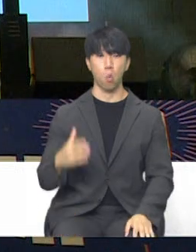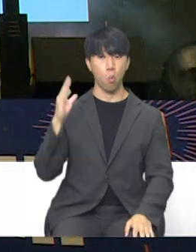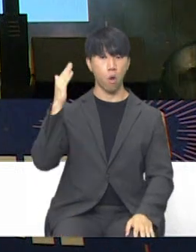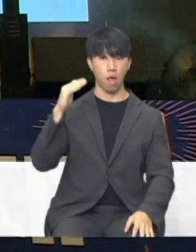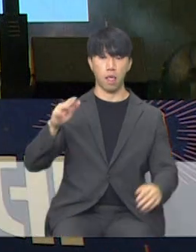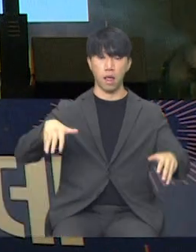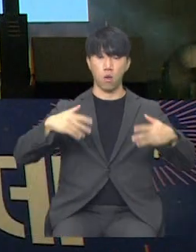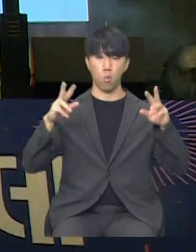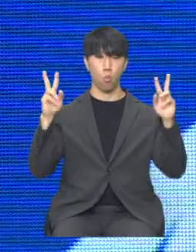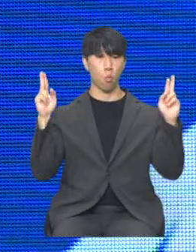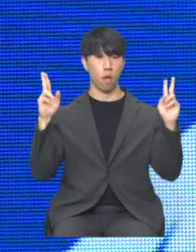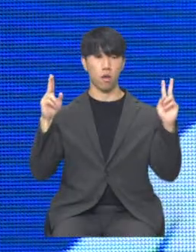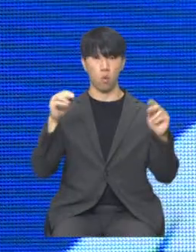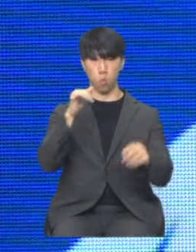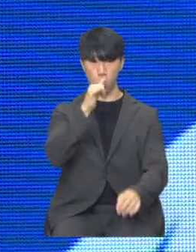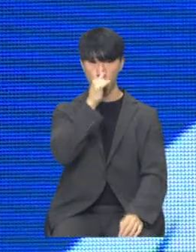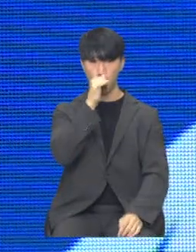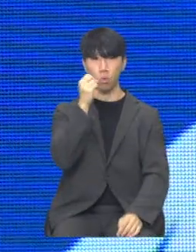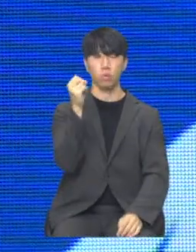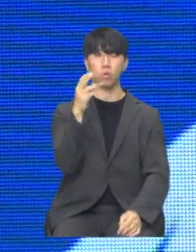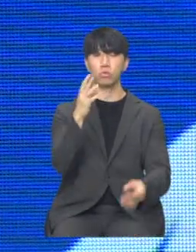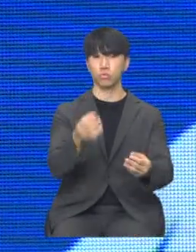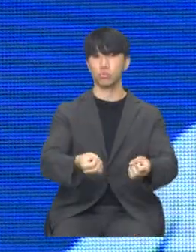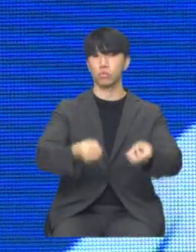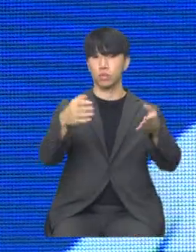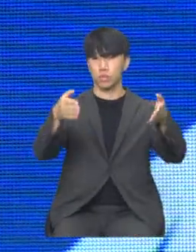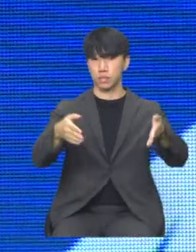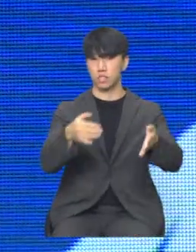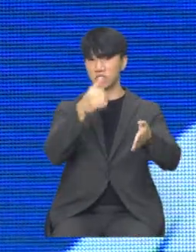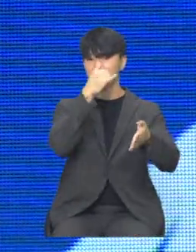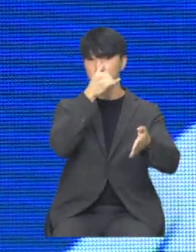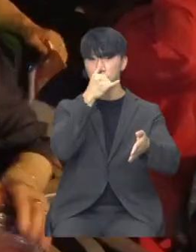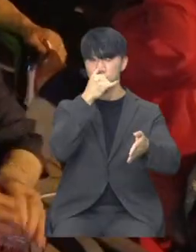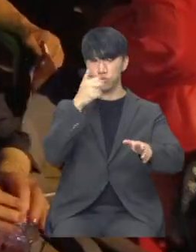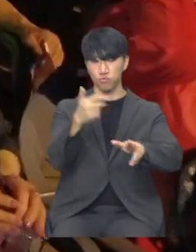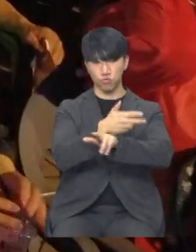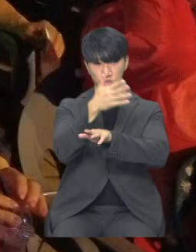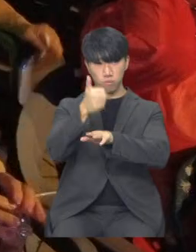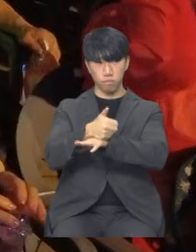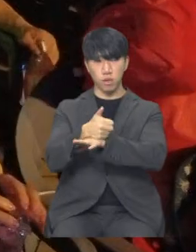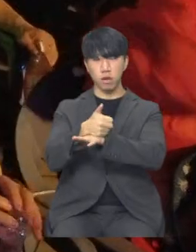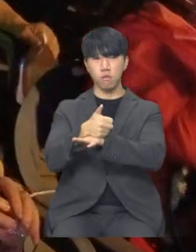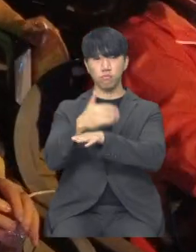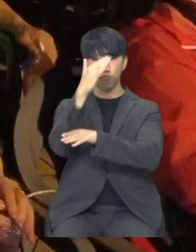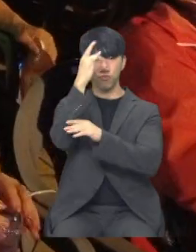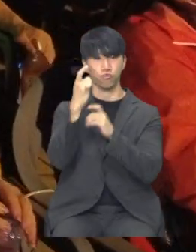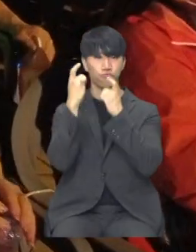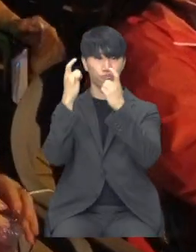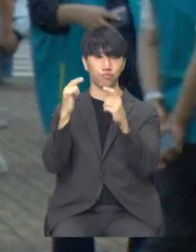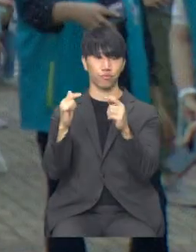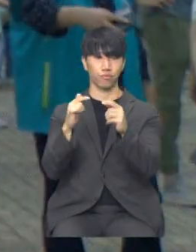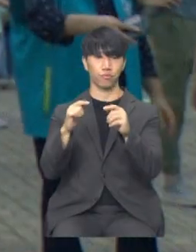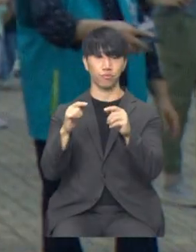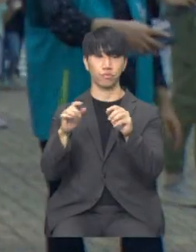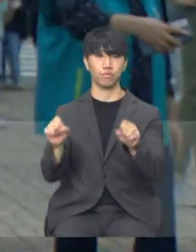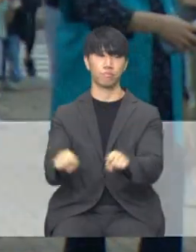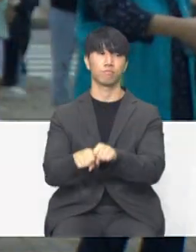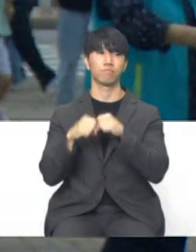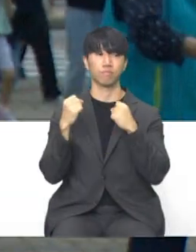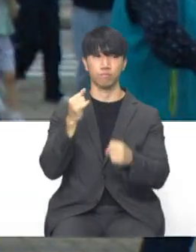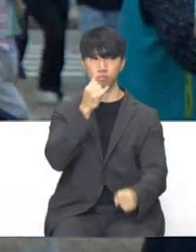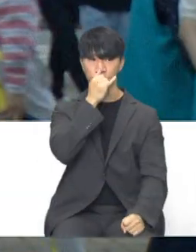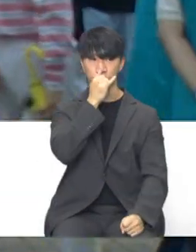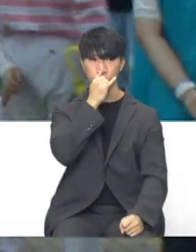가을 꽃게철을 맞은 데다 축제 열기까지 더해지면서 주말 내내 관광객들로 북적였습니다. 많은